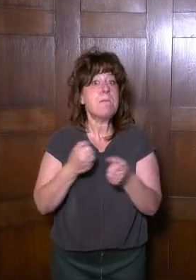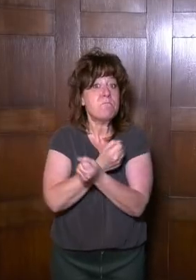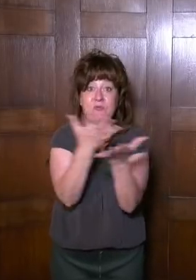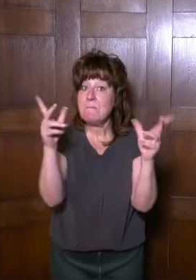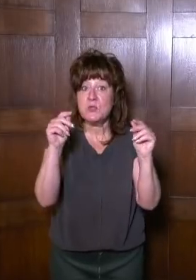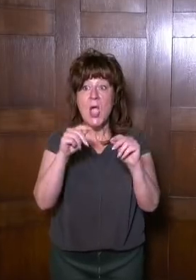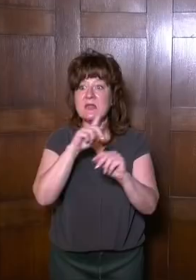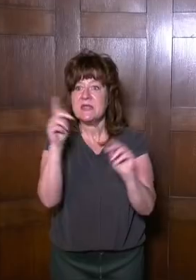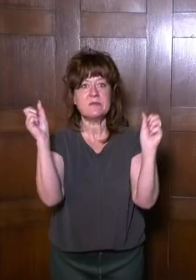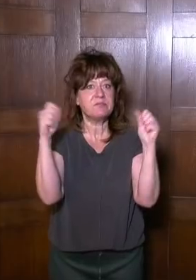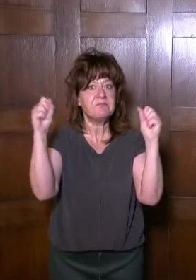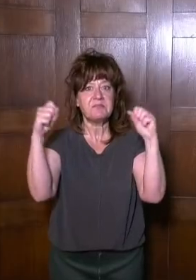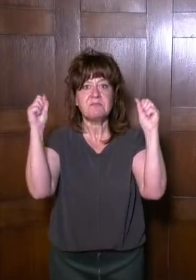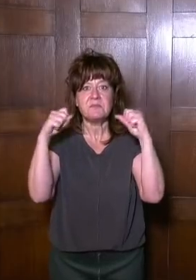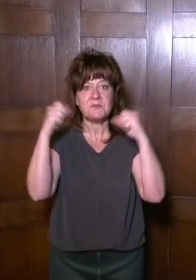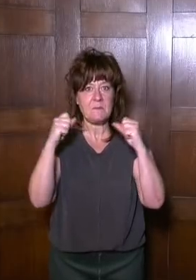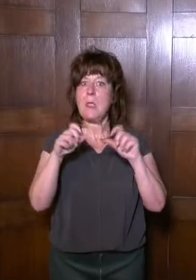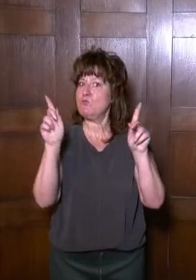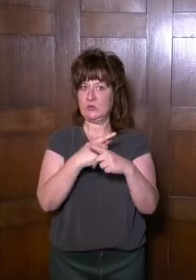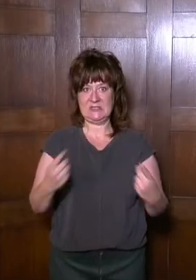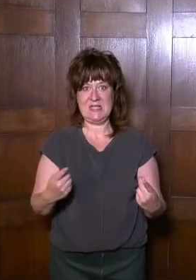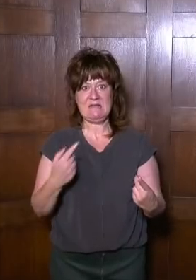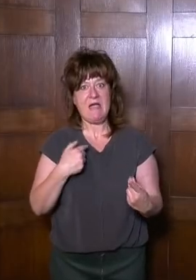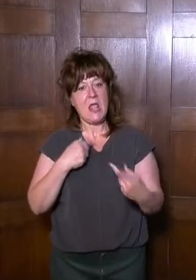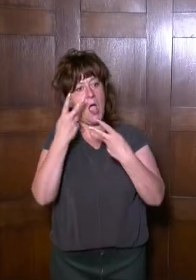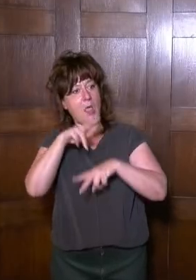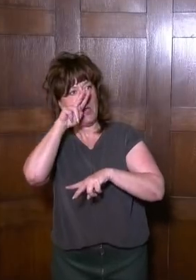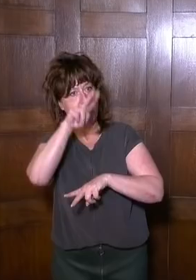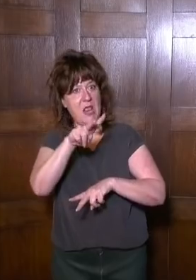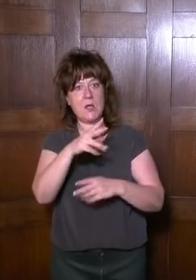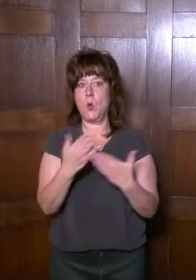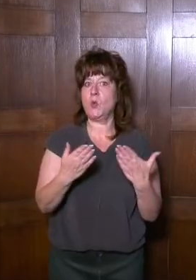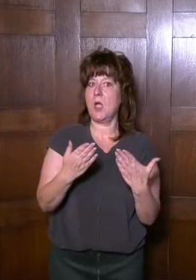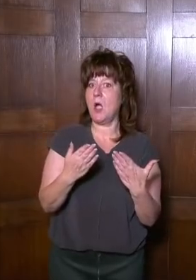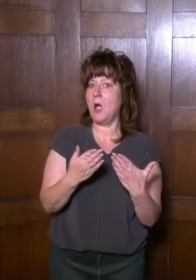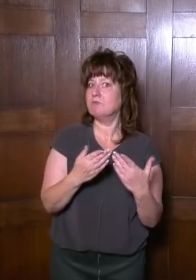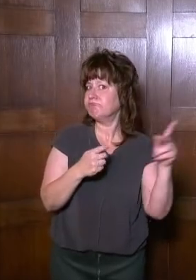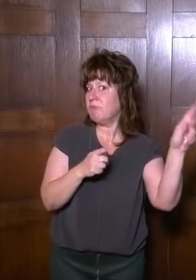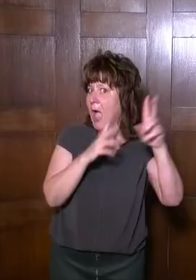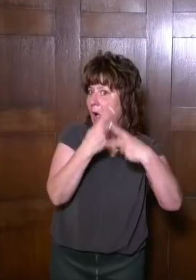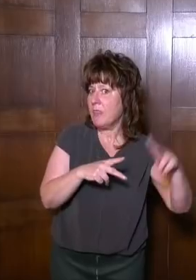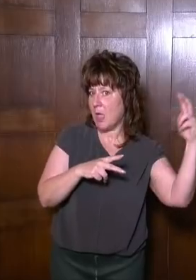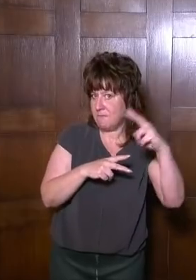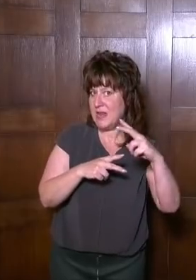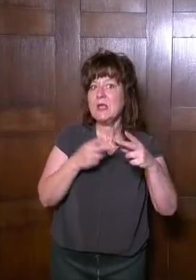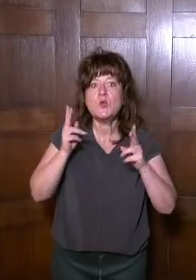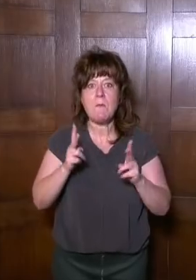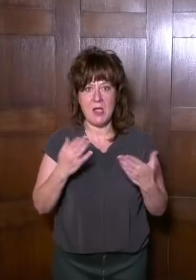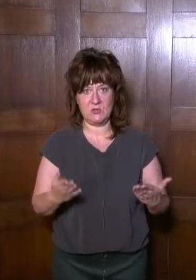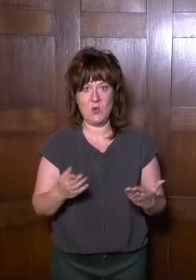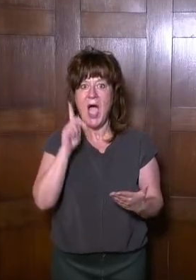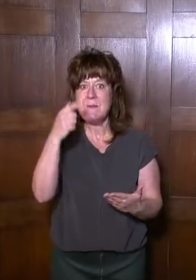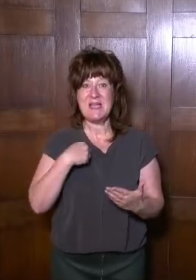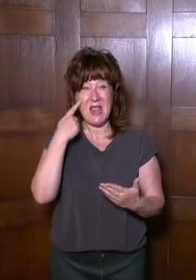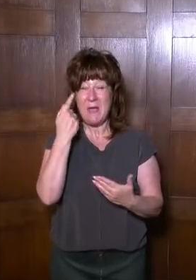Den werden wir nie ganz haben, weil ich eine ganz andere Sicht der Dinge habe als Sie zum Beispiel, Frau Pallas. Und das ist auch völlig normal. Aber ich glaube, dass wir an